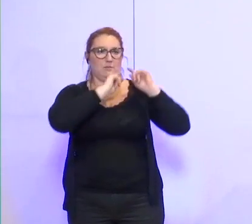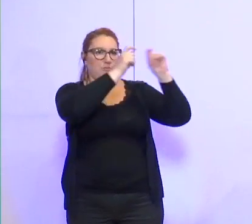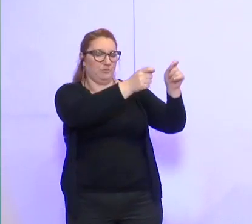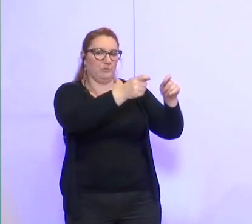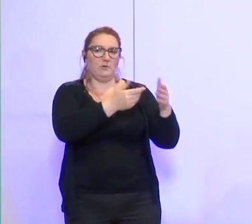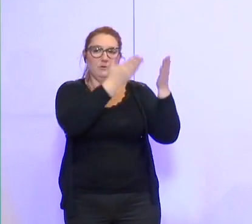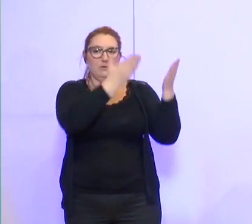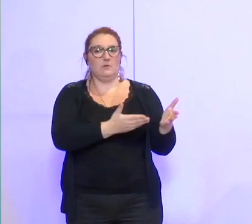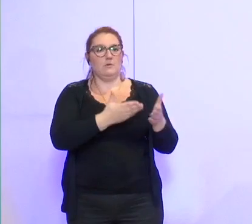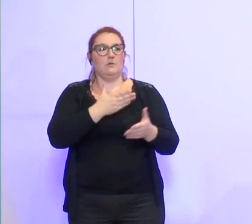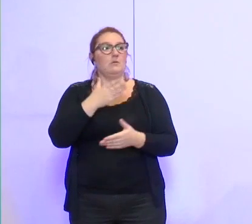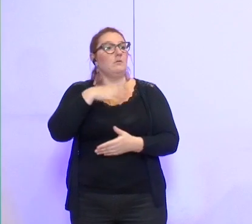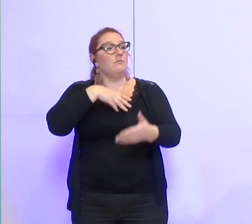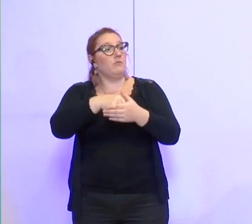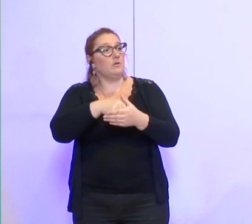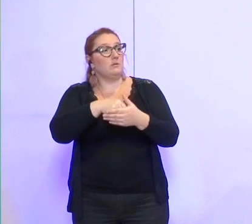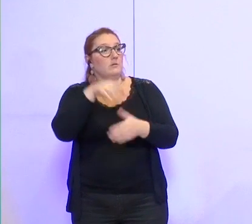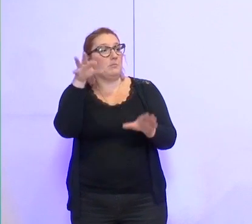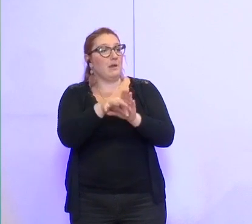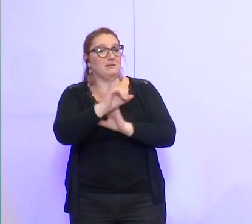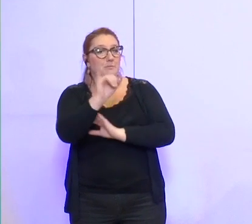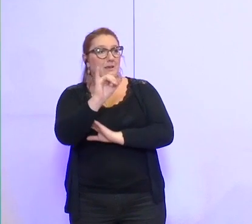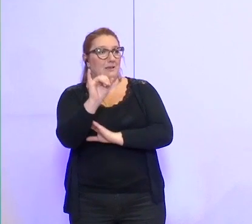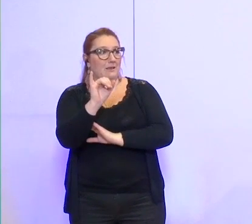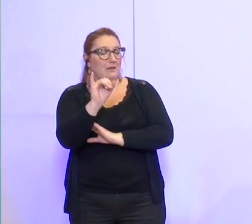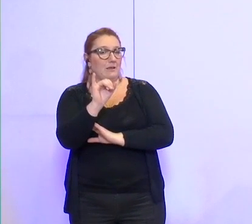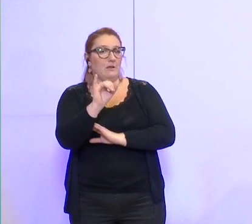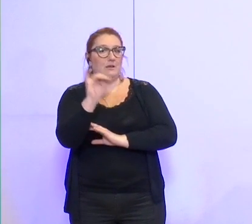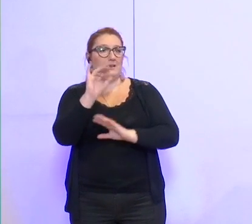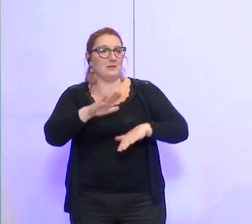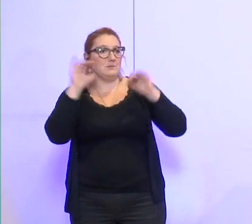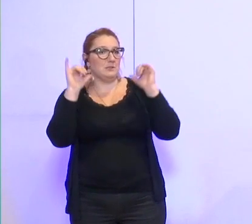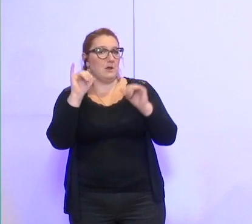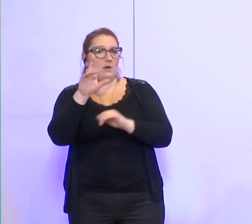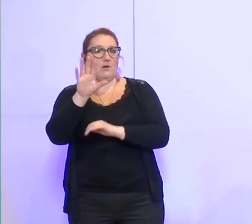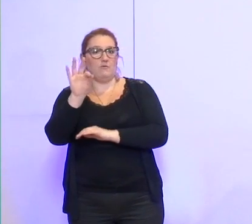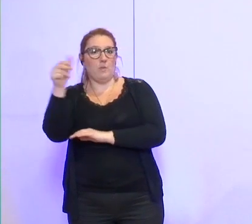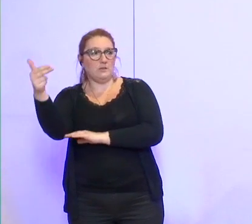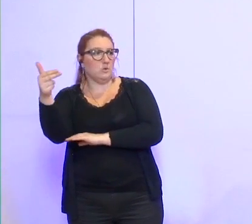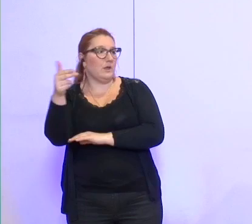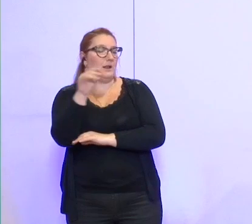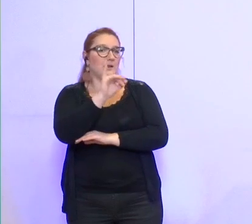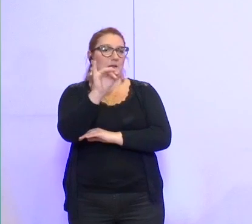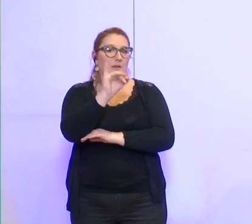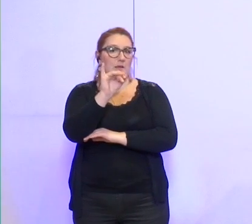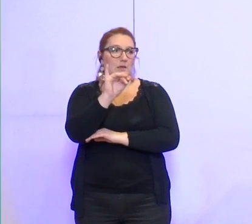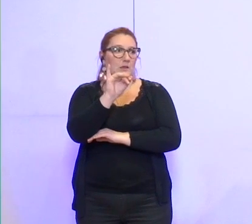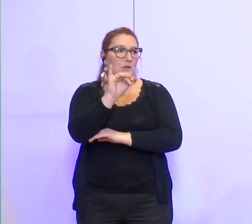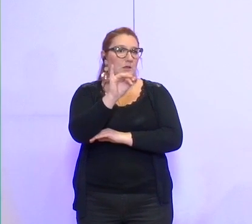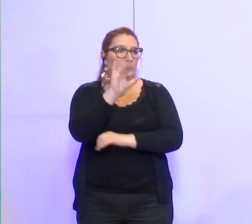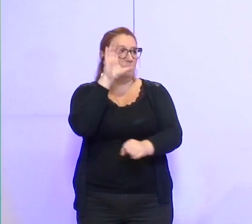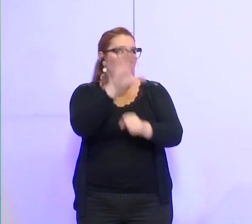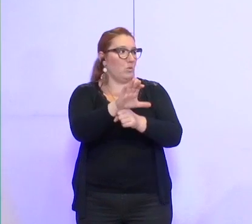qui ne participe pas au vote, qui s'abstient, le Front National, qui